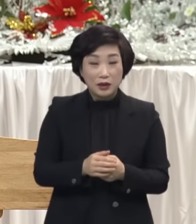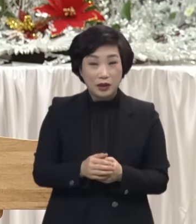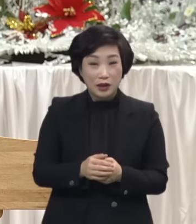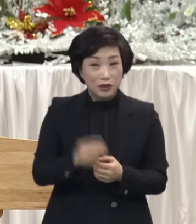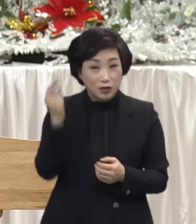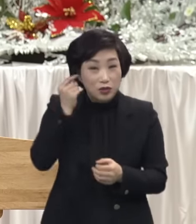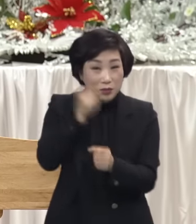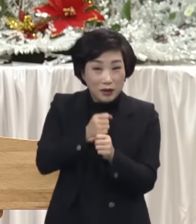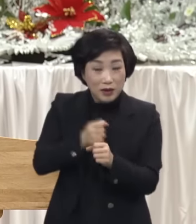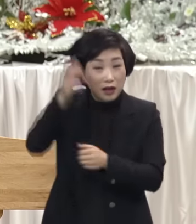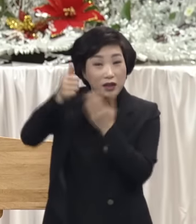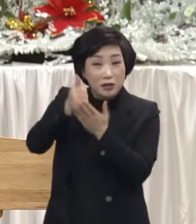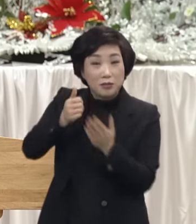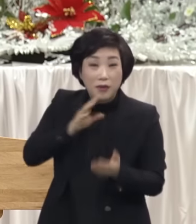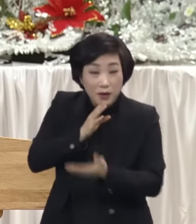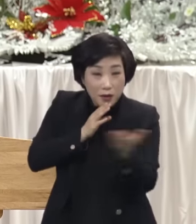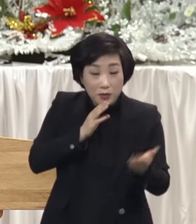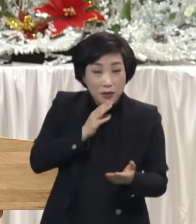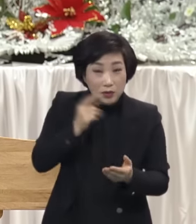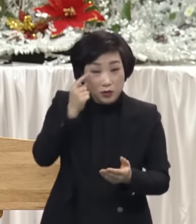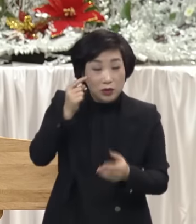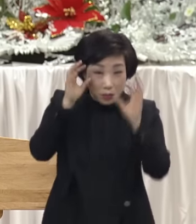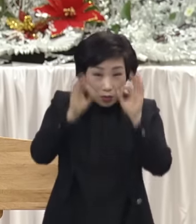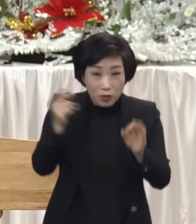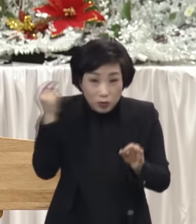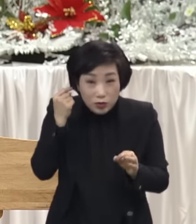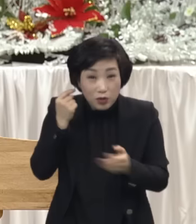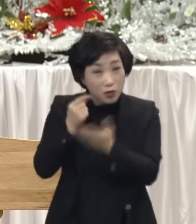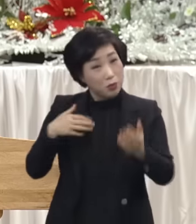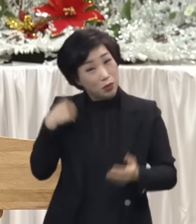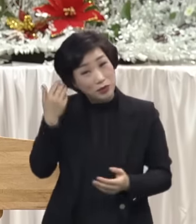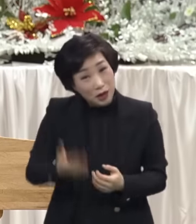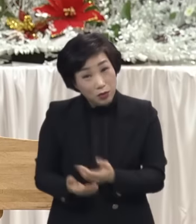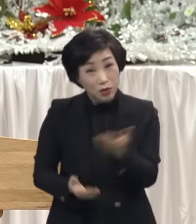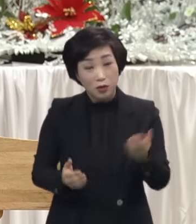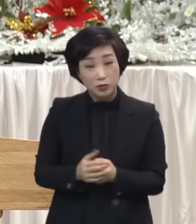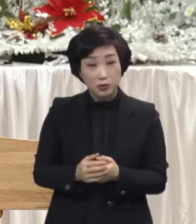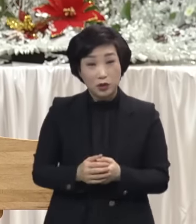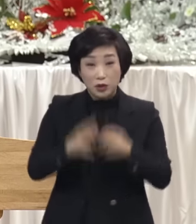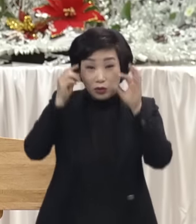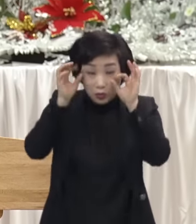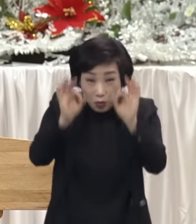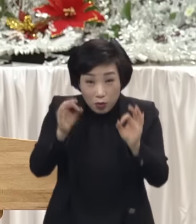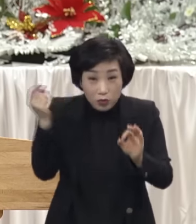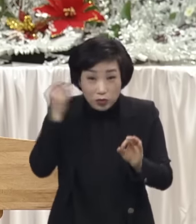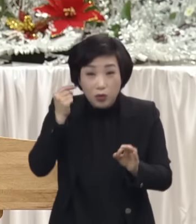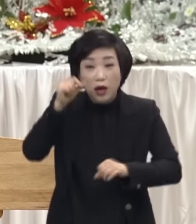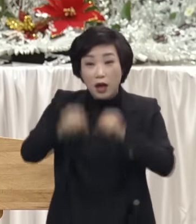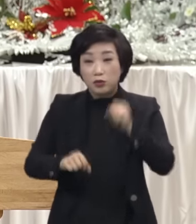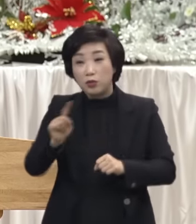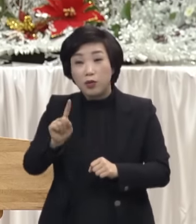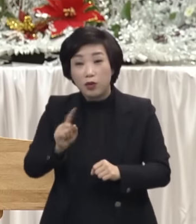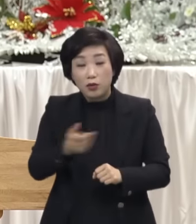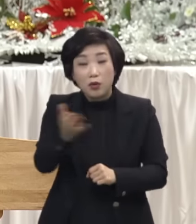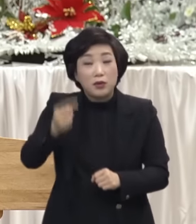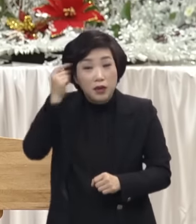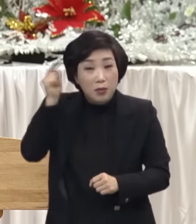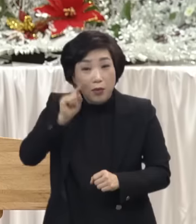네 귀가 듣는 것을 모르겠냐. 귀로 듣고 어떤 생각을 하며 어떤 행동을 하는가를